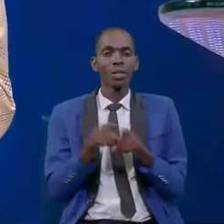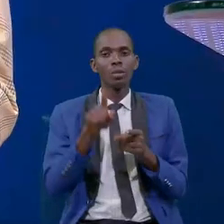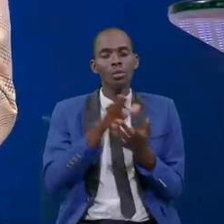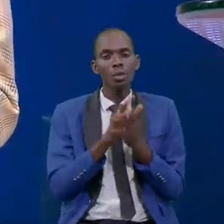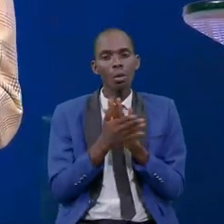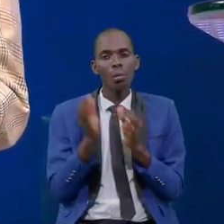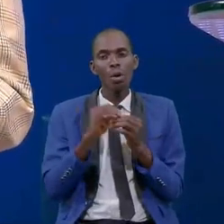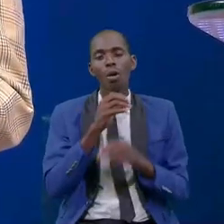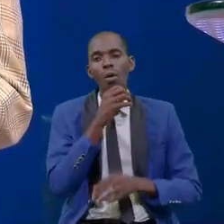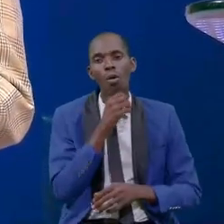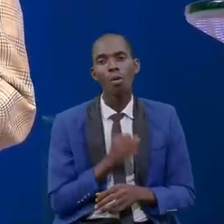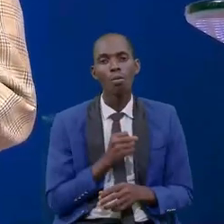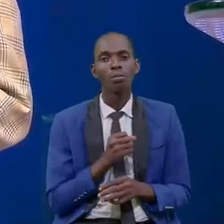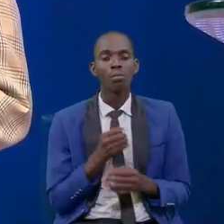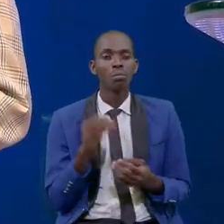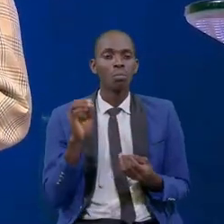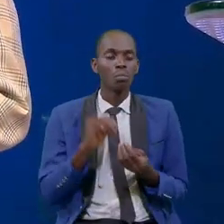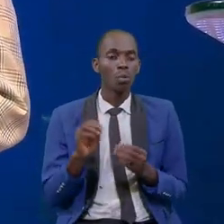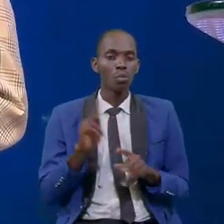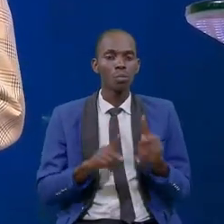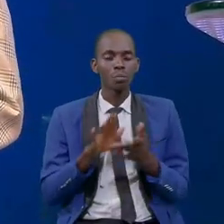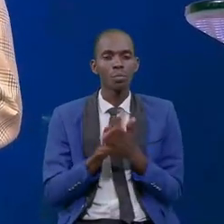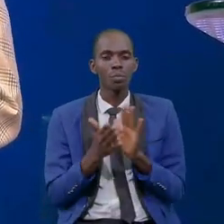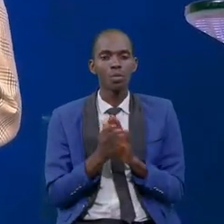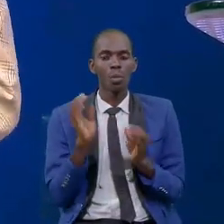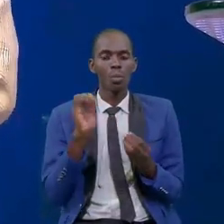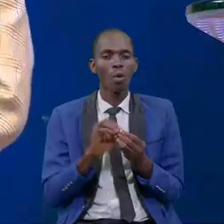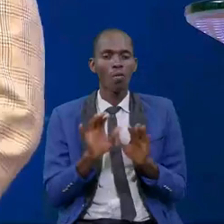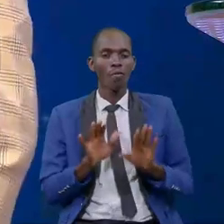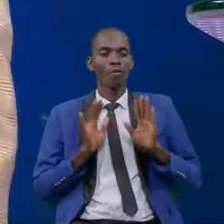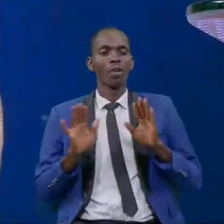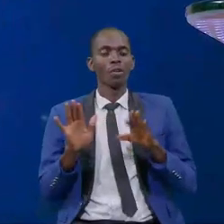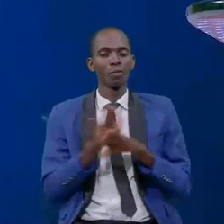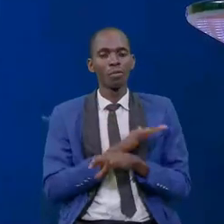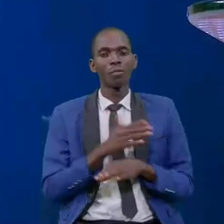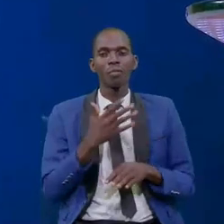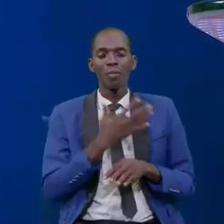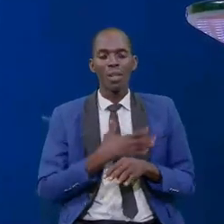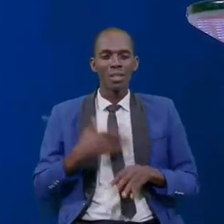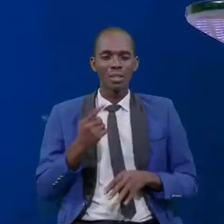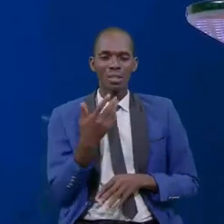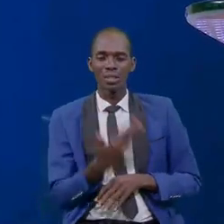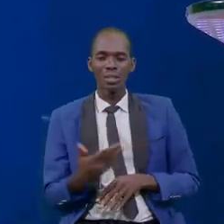comme on vieillit, beaucoup de personnes deviennent